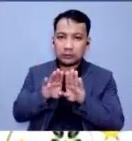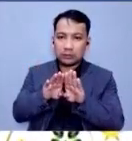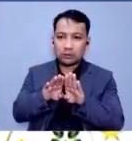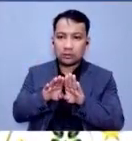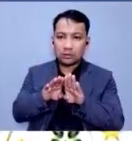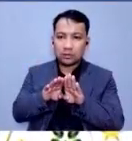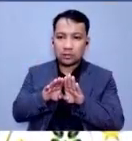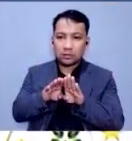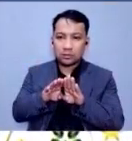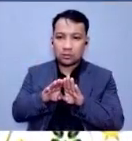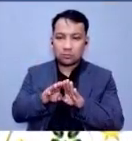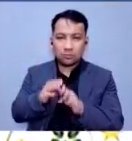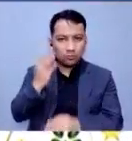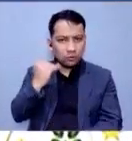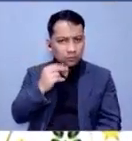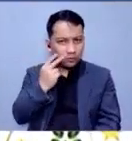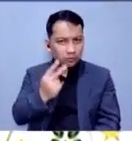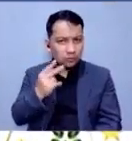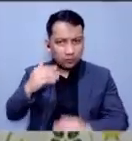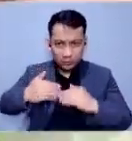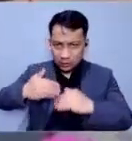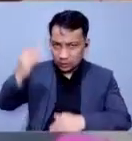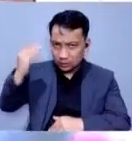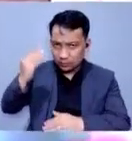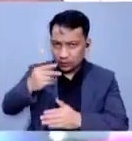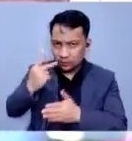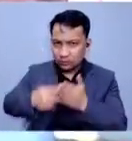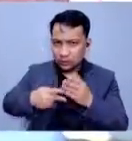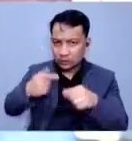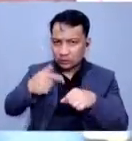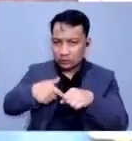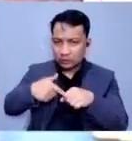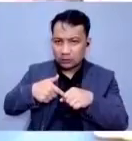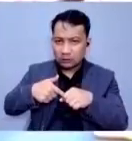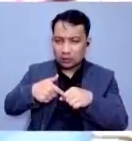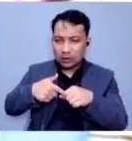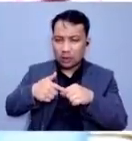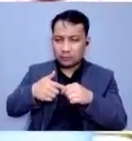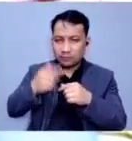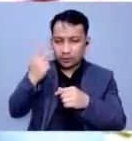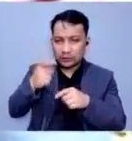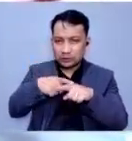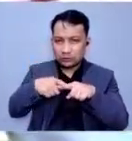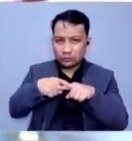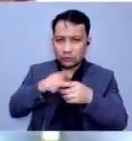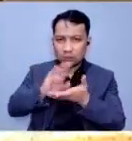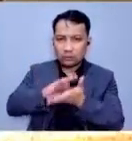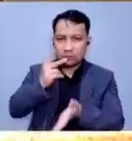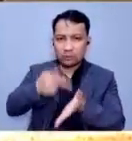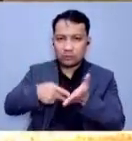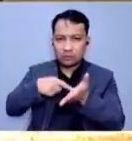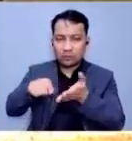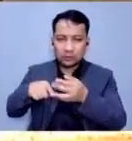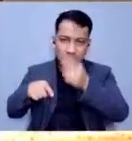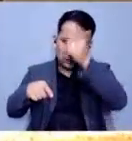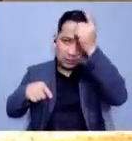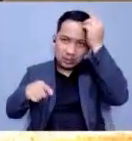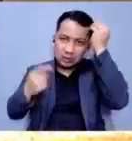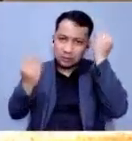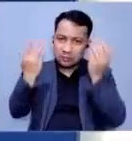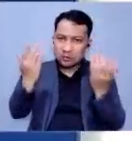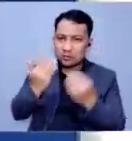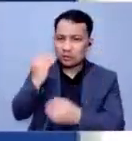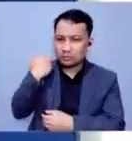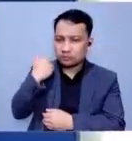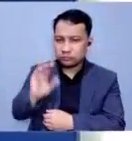force outage, nakita ko tumaas rin ang presyo ng kuryente. Kinastigo rin ni Senator Risa Hontiveros ang tila kapabayaan